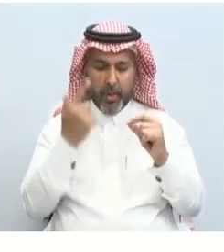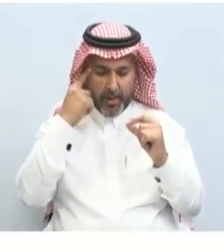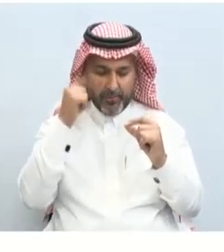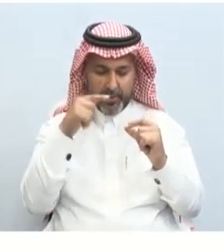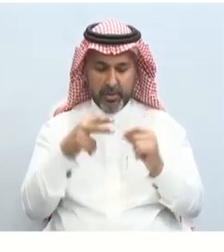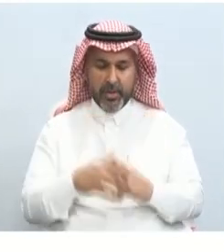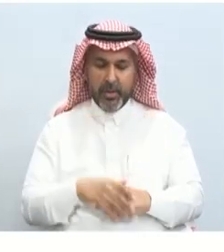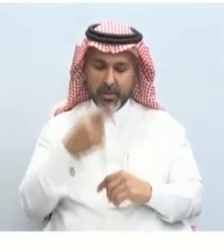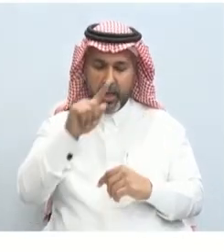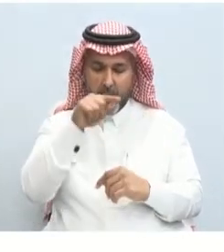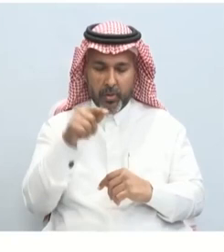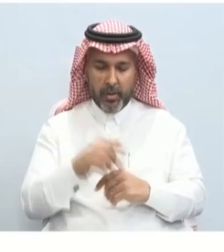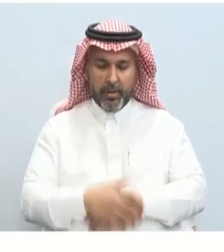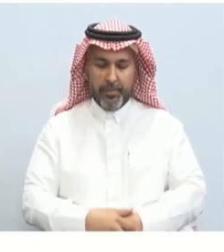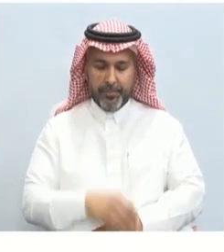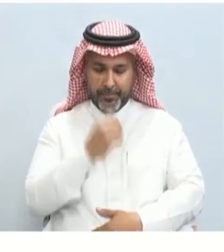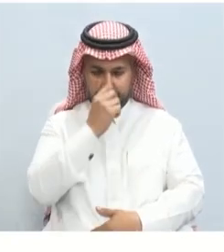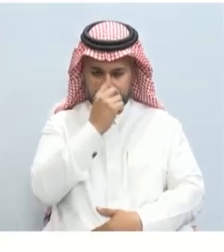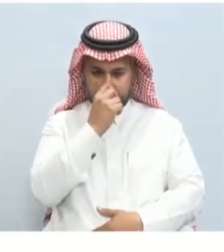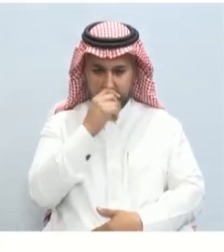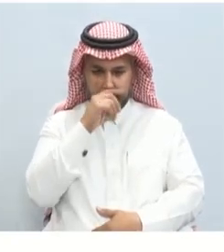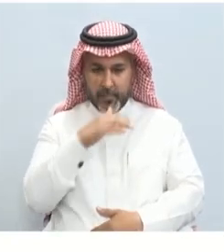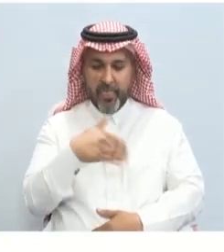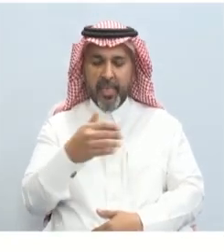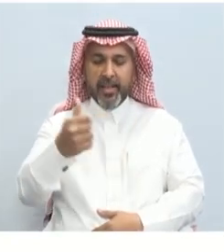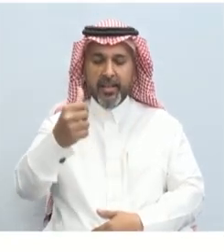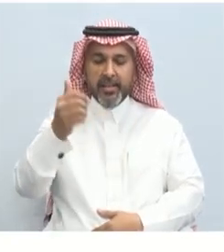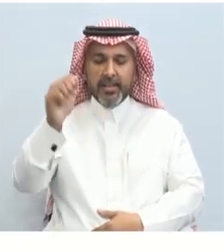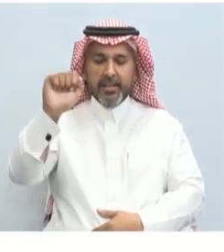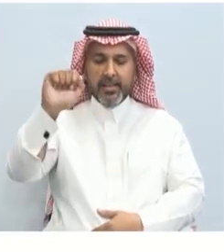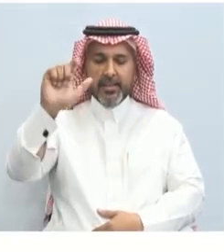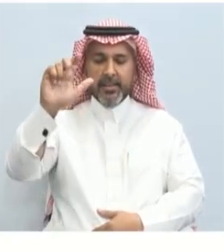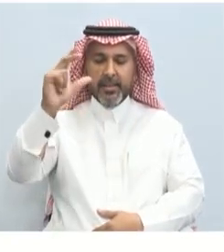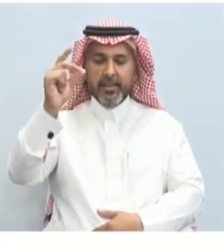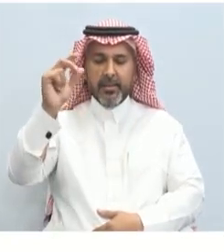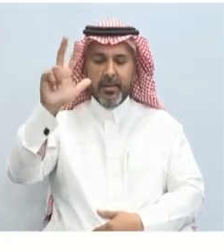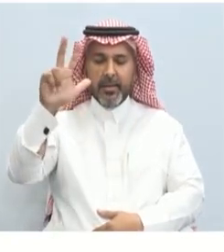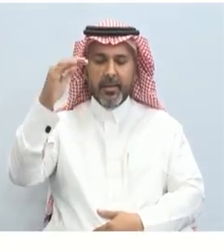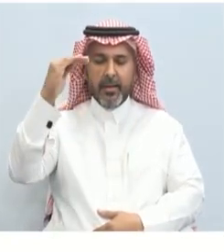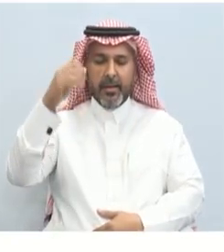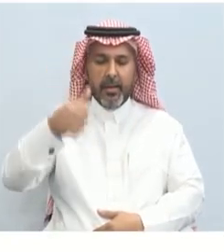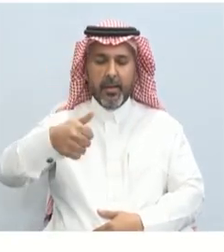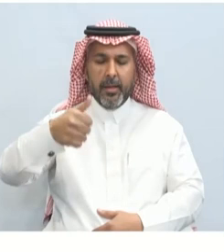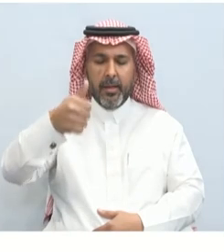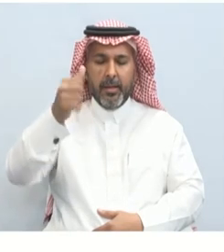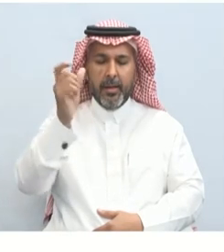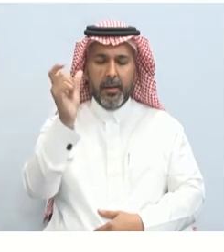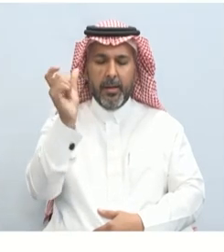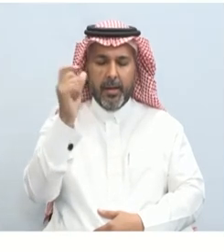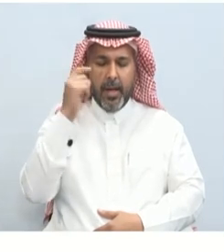معينه واما اصطلاحا فهو عمليه منطقيه ننتقل فيها من مقدمات معينه الى نتيجه